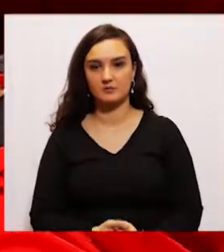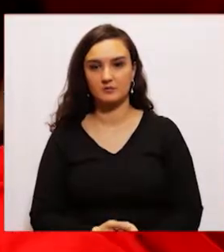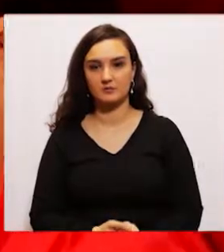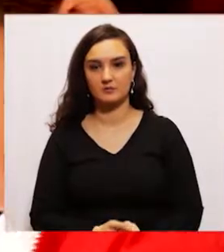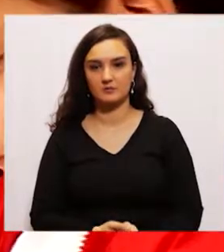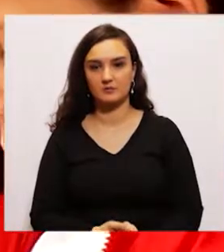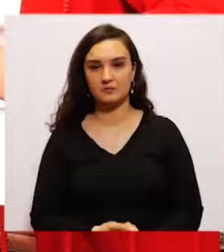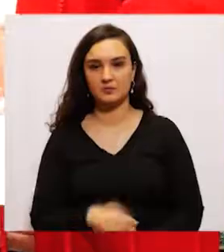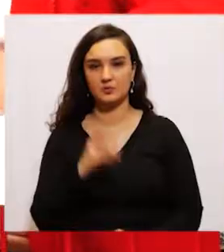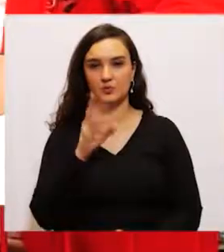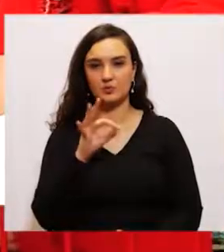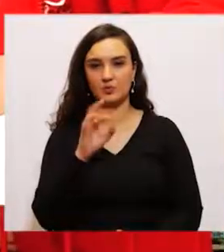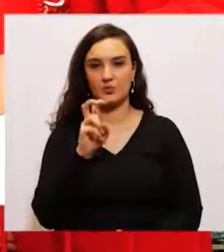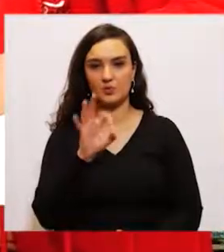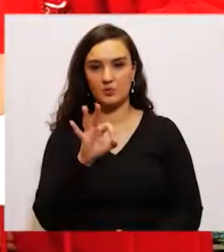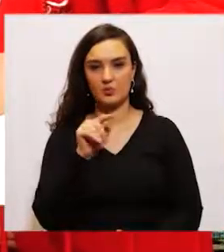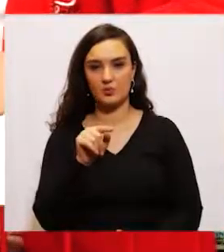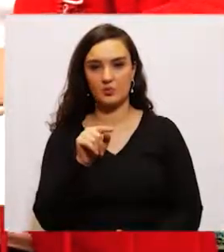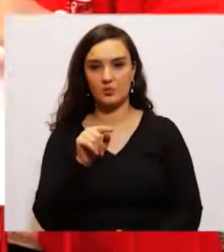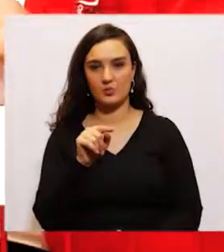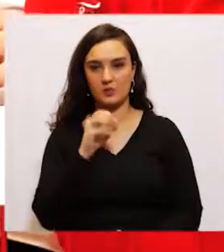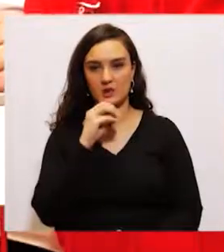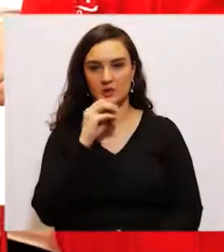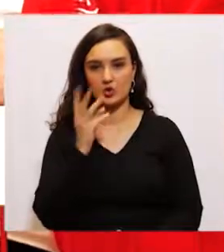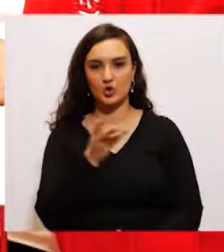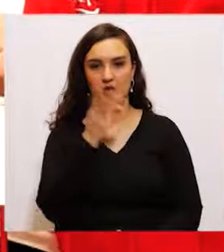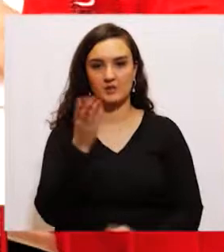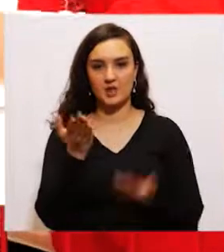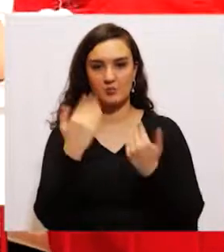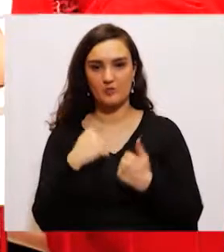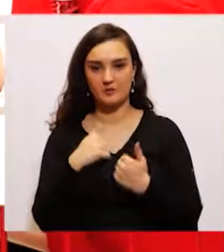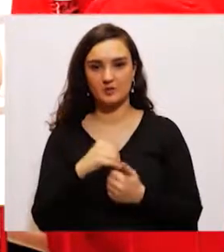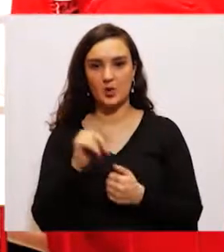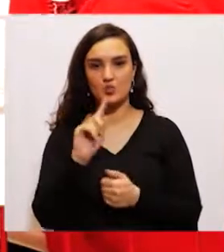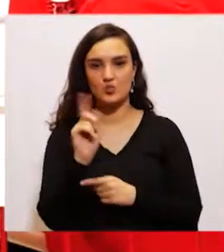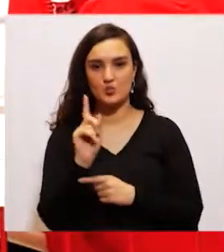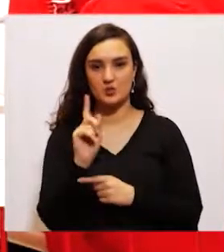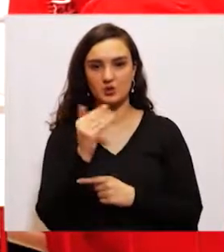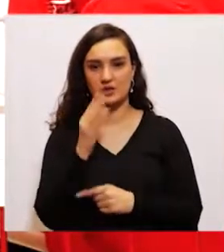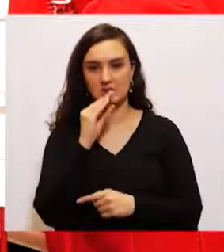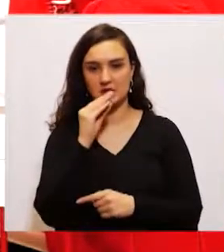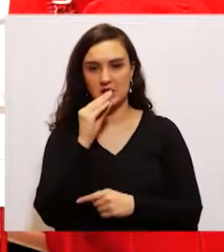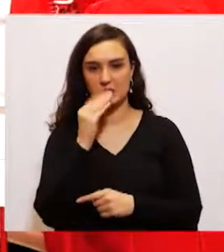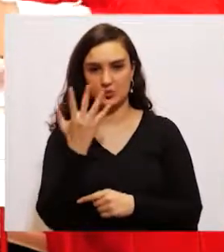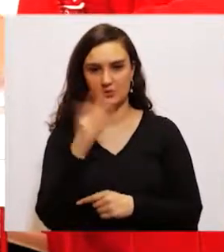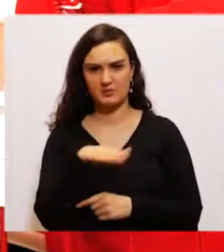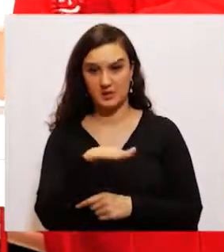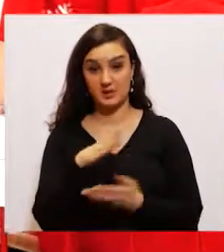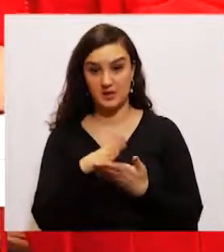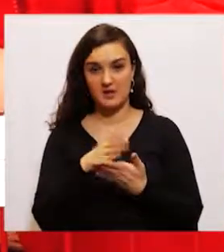კოღო, ამხელა ძოშეს კოღო დინოზავრი გამოვიდა. კუდი. შენ ძაღლს 5 ფეხი